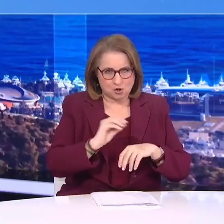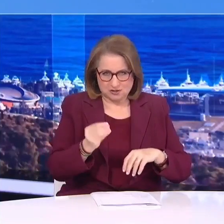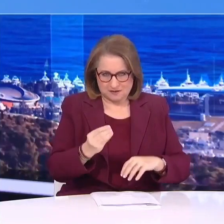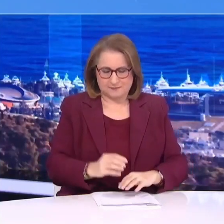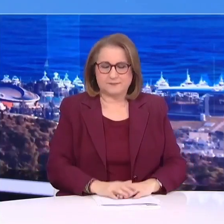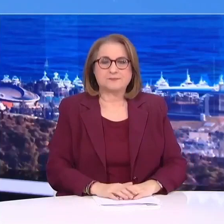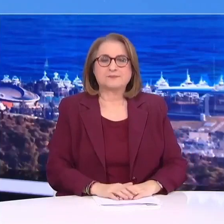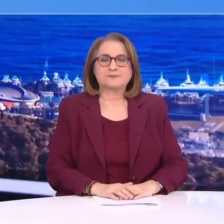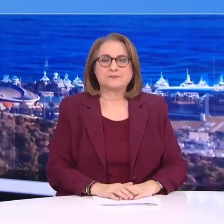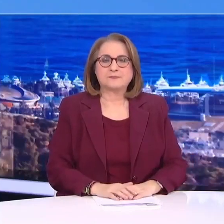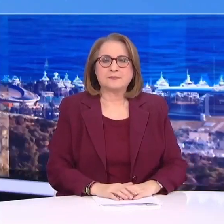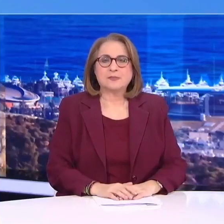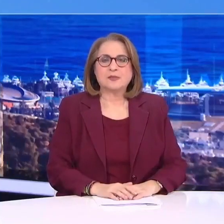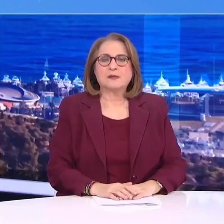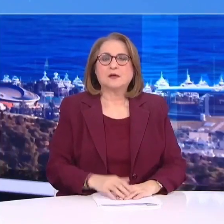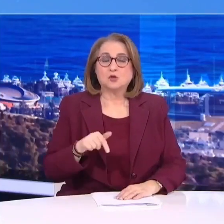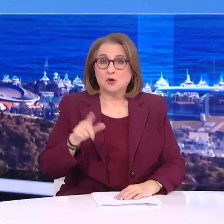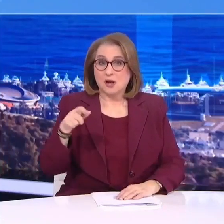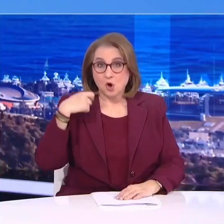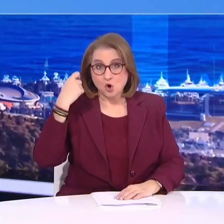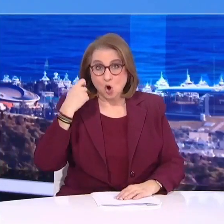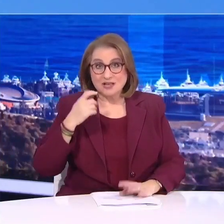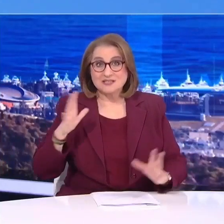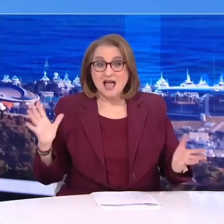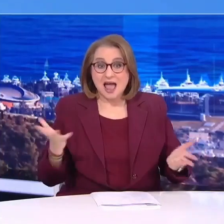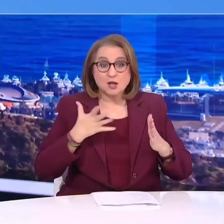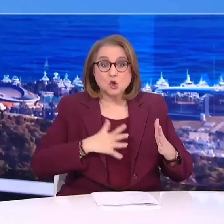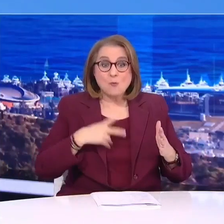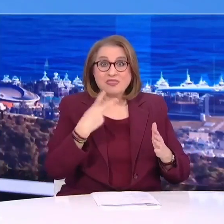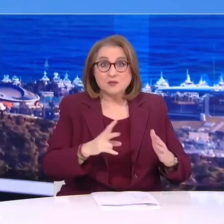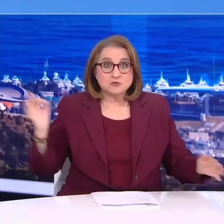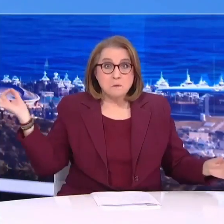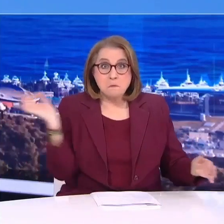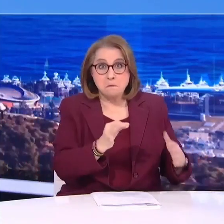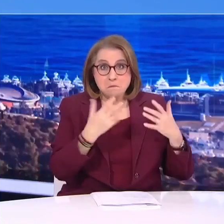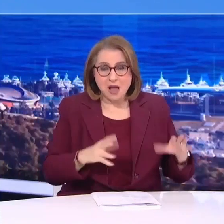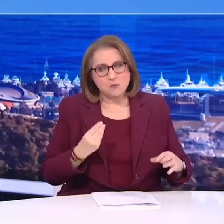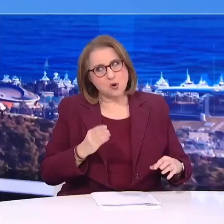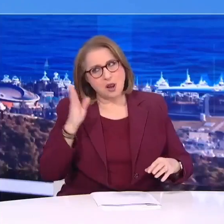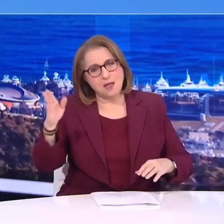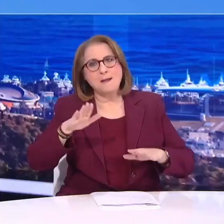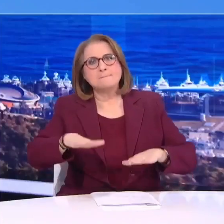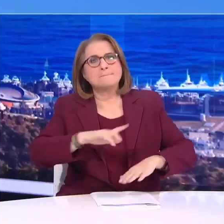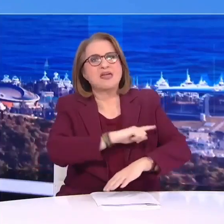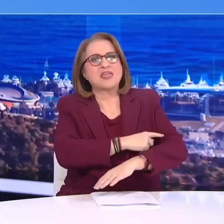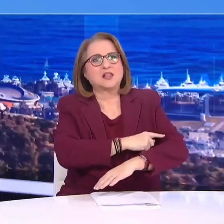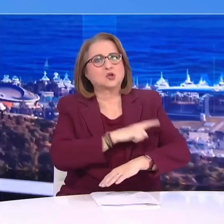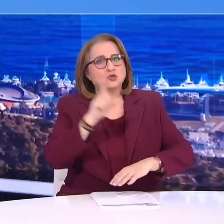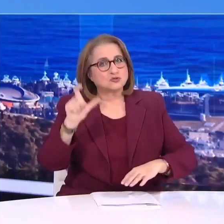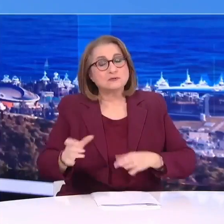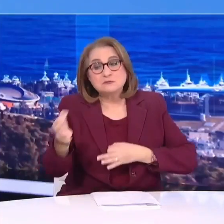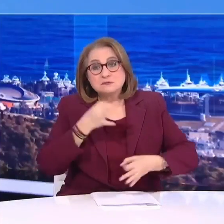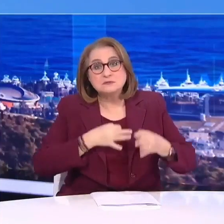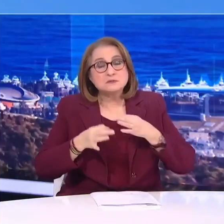COVID-19 το προηγούμενο διάστημα, οι γονείς θα πρέπει να αναζητήσουν τη συμβουλή του παιδιάτρου τους. Πρόσφατη μελέτη από το